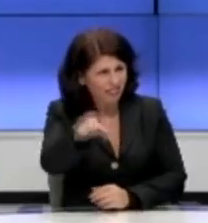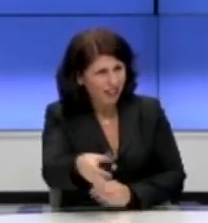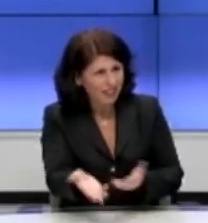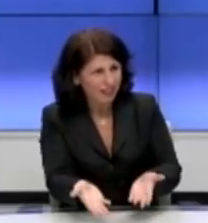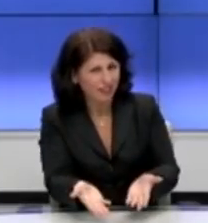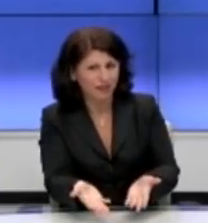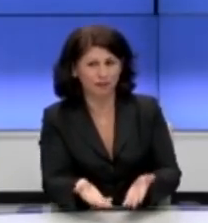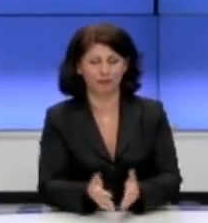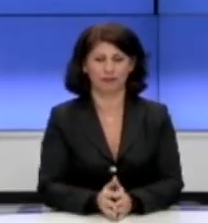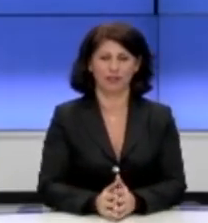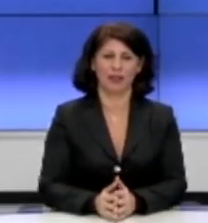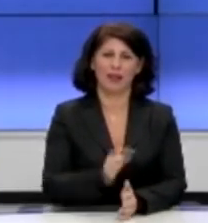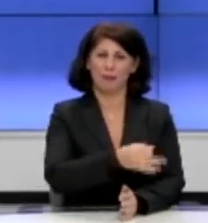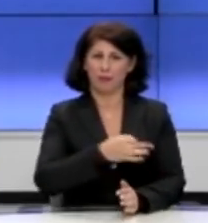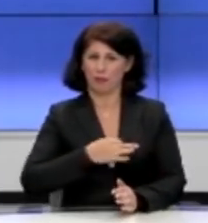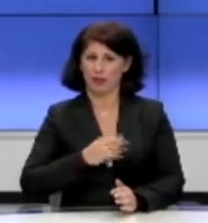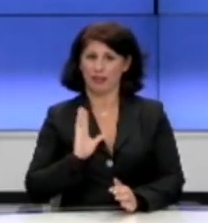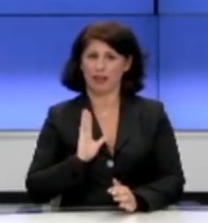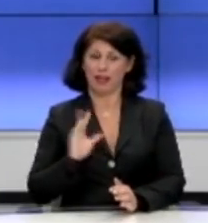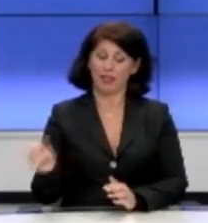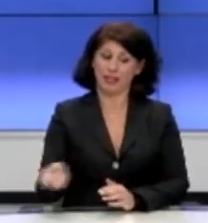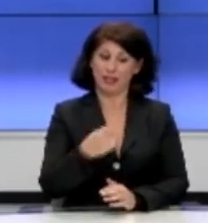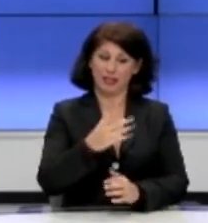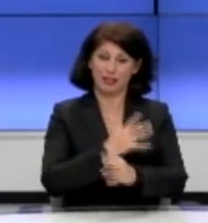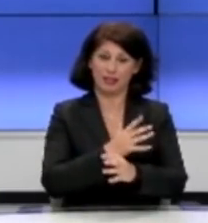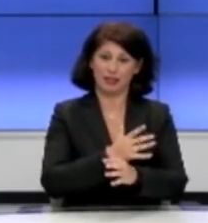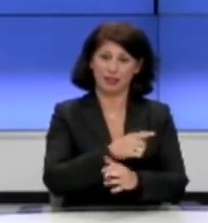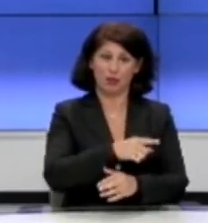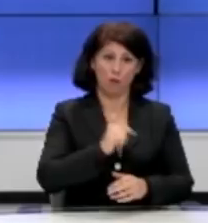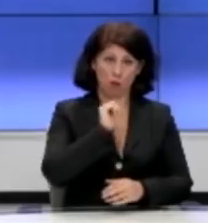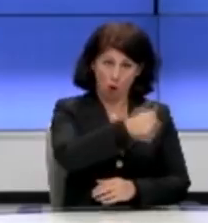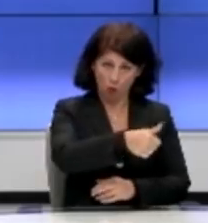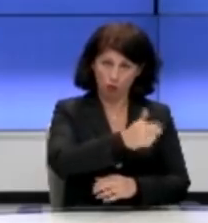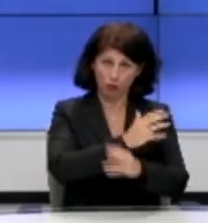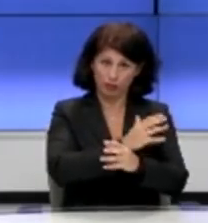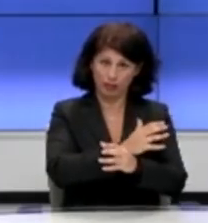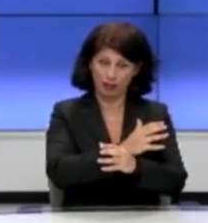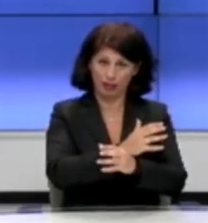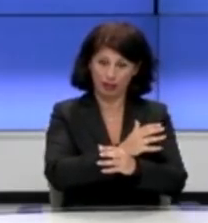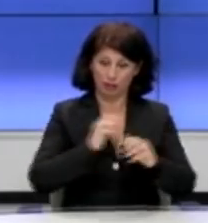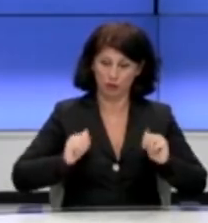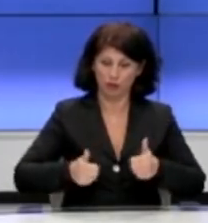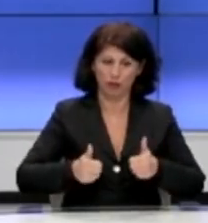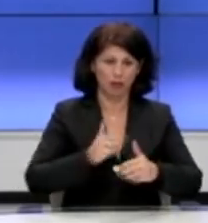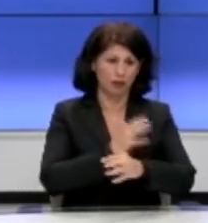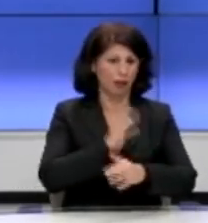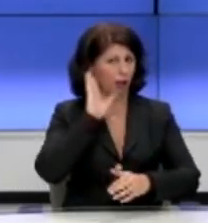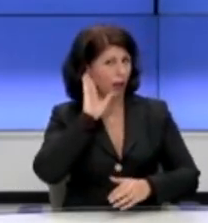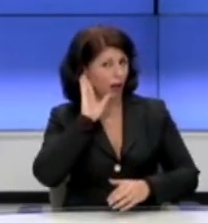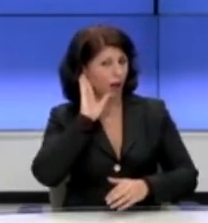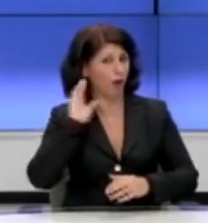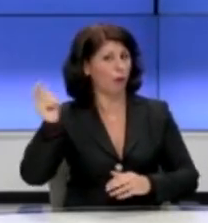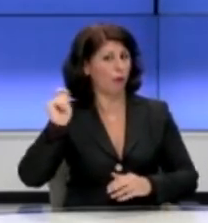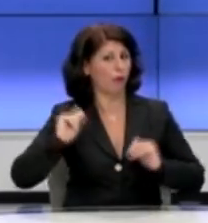λοιπόν. Και μη μου πείτε δεν στείλατε εσείς τον εισαγγελέα και ο εισαγγελέας πήρε πρωτοβουλία. Οι εισαγγελείς ακούνε την